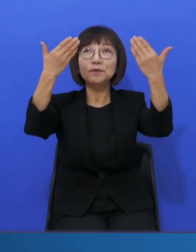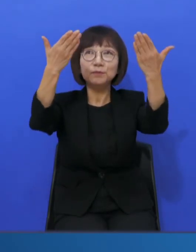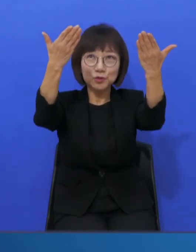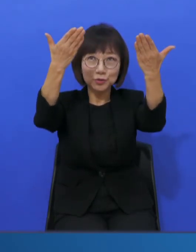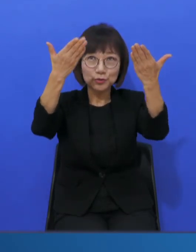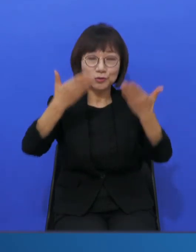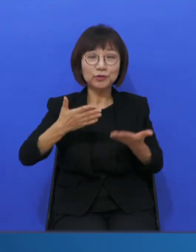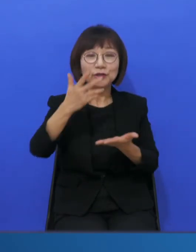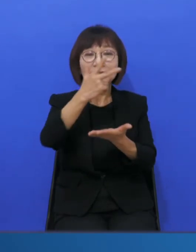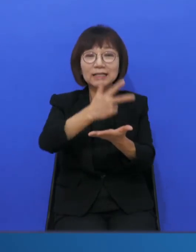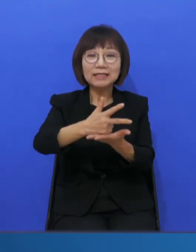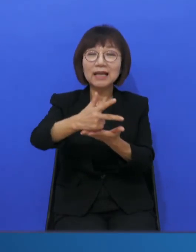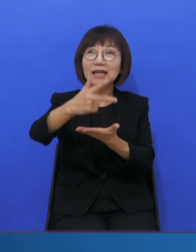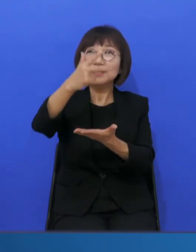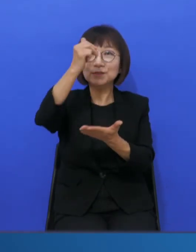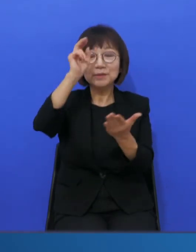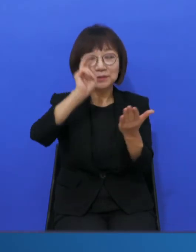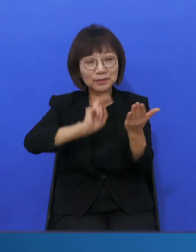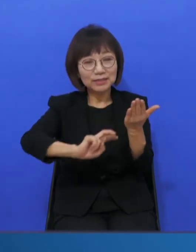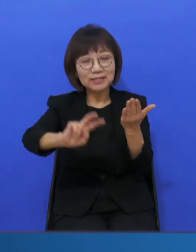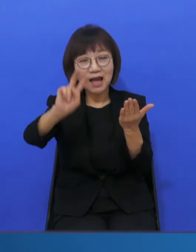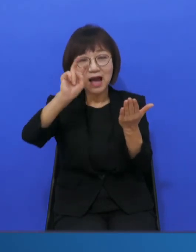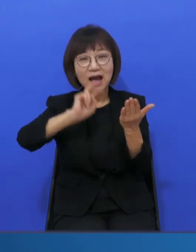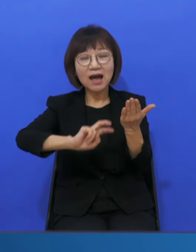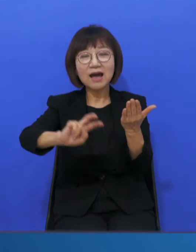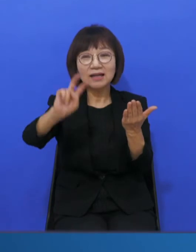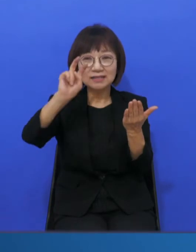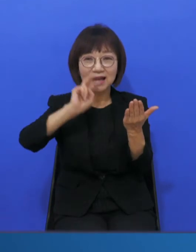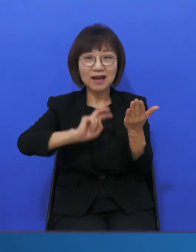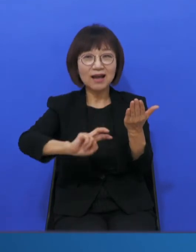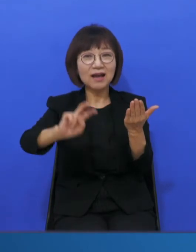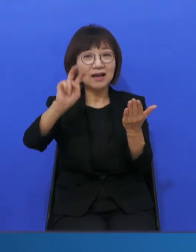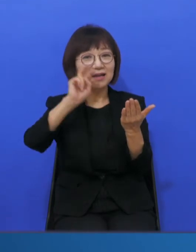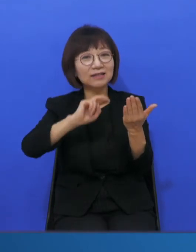하늘의 기쁨 주신 주